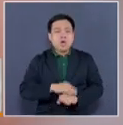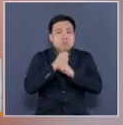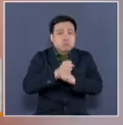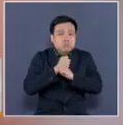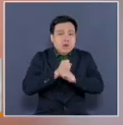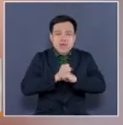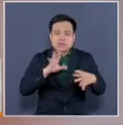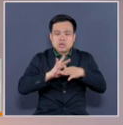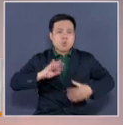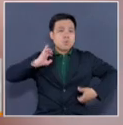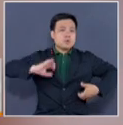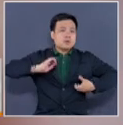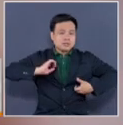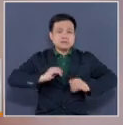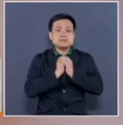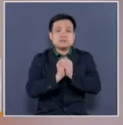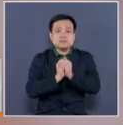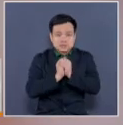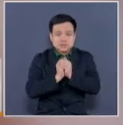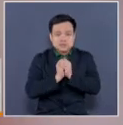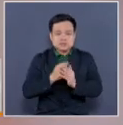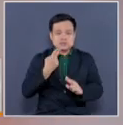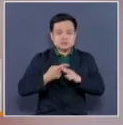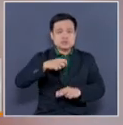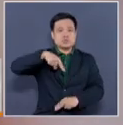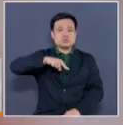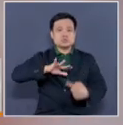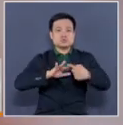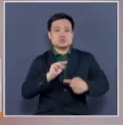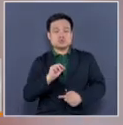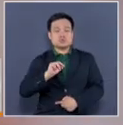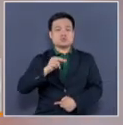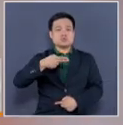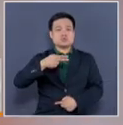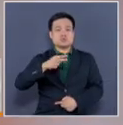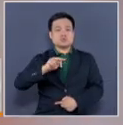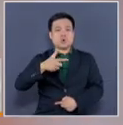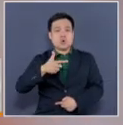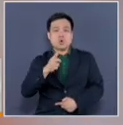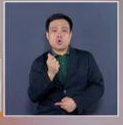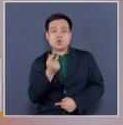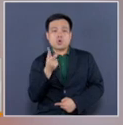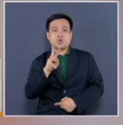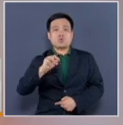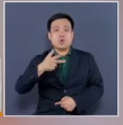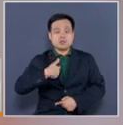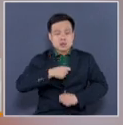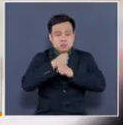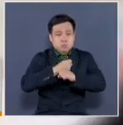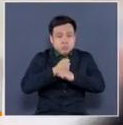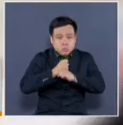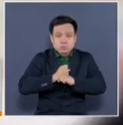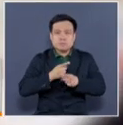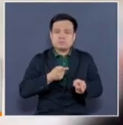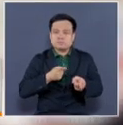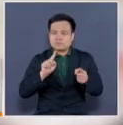ทรงเฮ่งเจียอยู่ที่วิหารซุนหงอคงเขตมีนบุรีกรุงเทพเนี่ยค่ะผู้เสียหายบอกว่าให้ความเคารพนับถือม